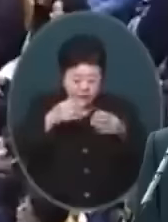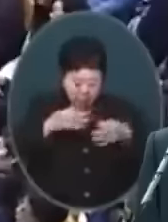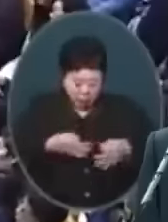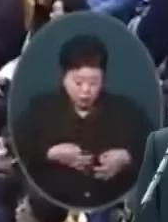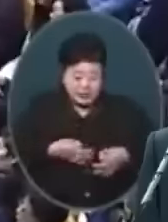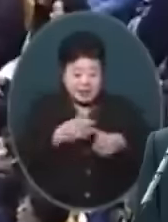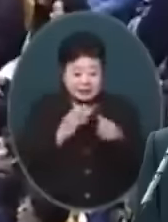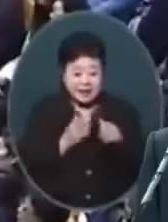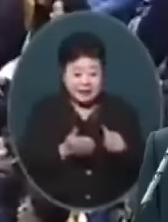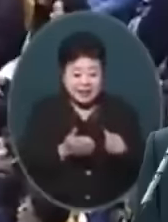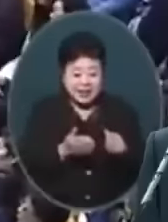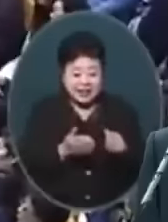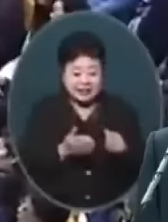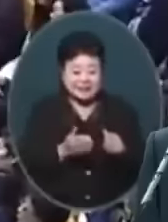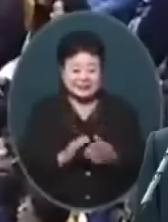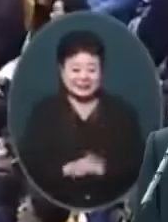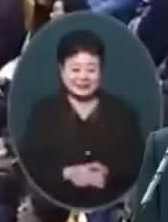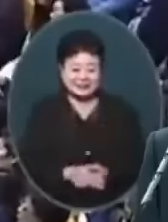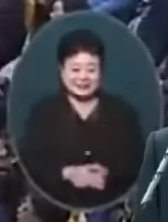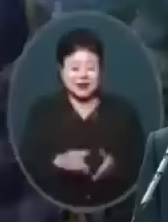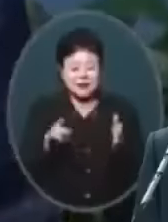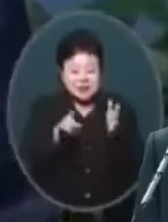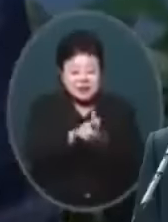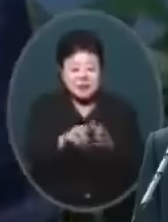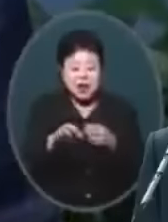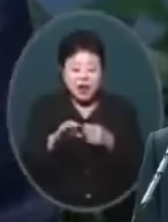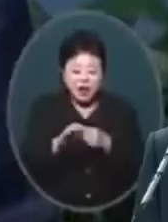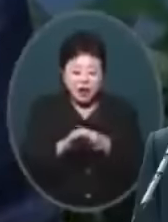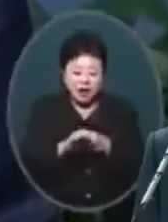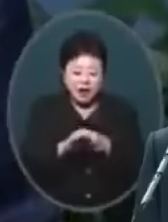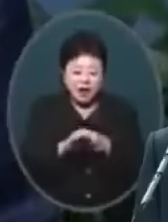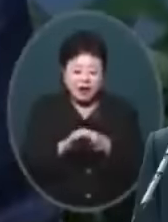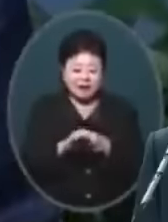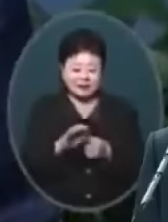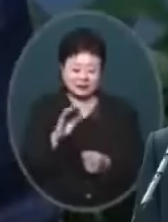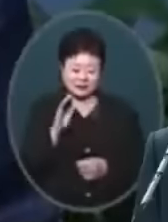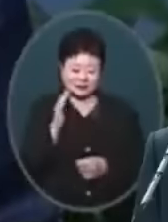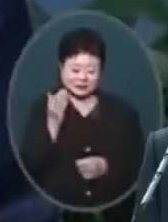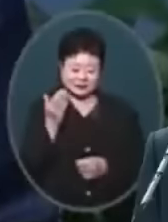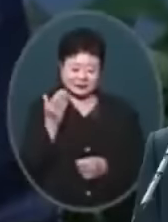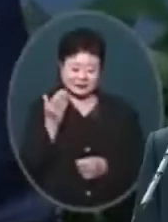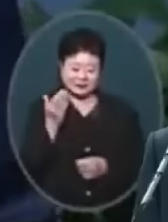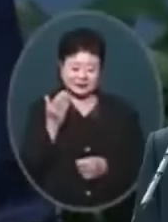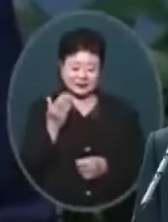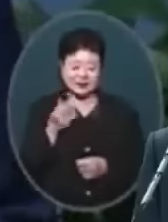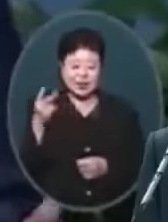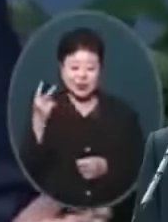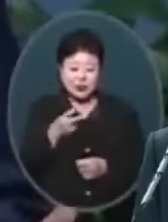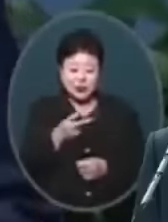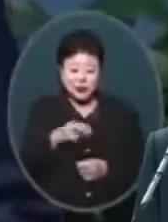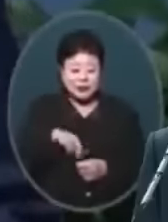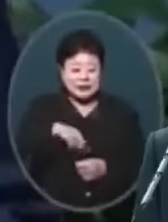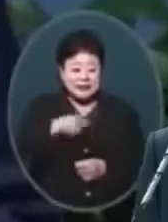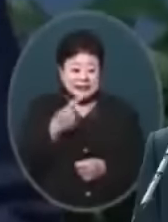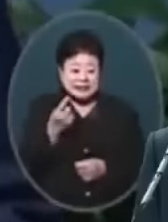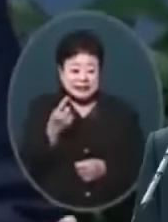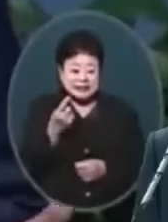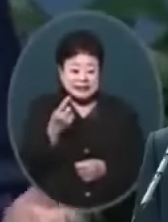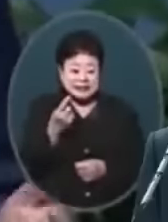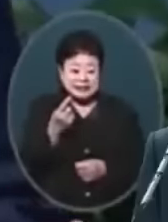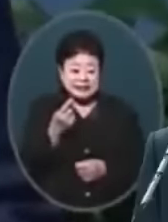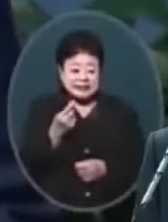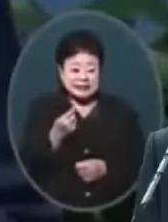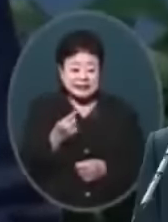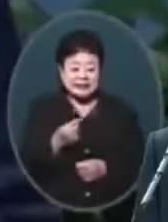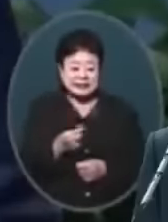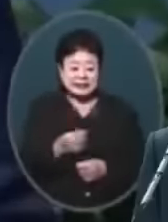되는 것입니다. 그것을 믿어야 되고 그리고 여러분 자신을